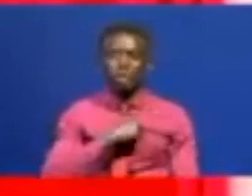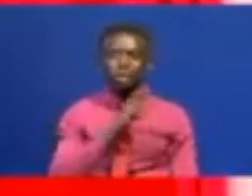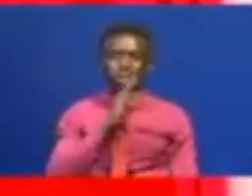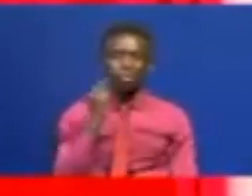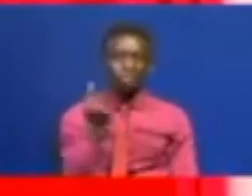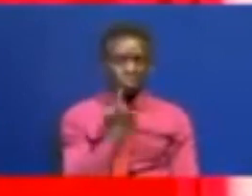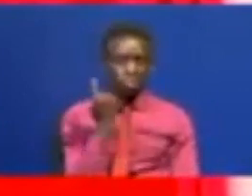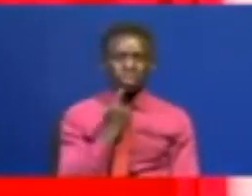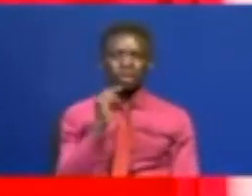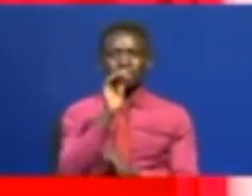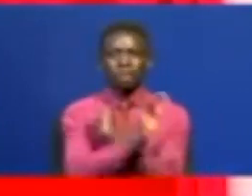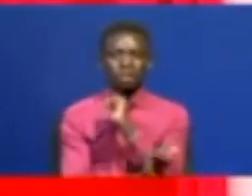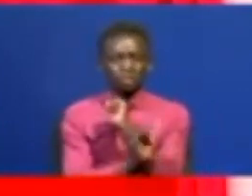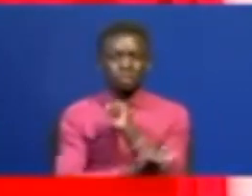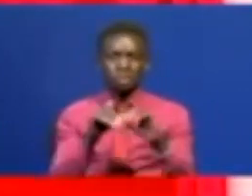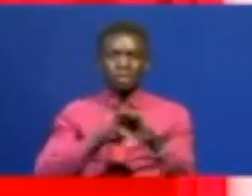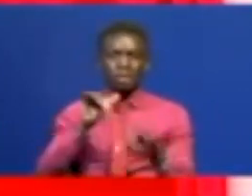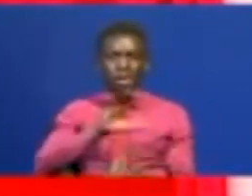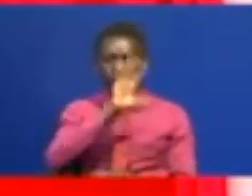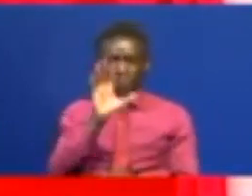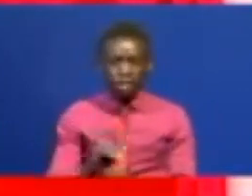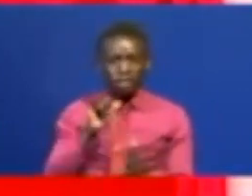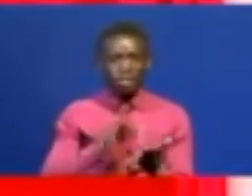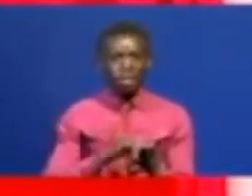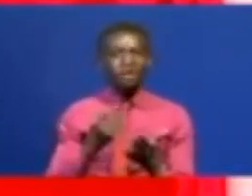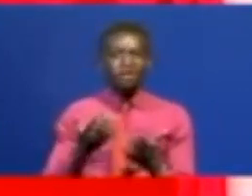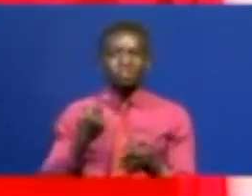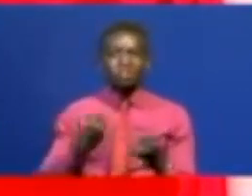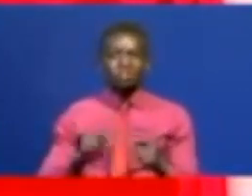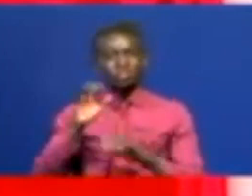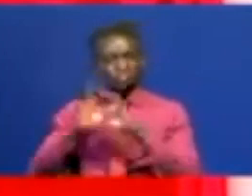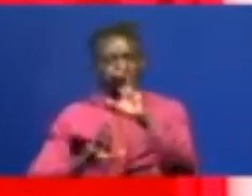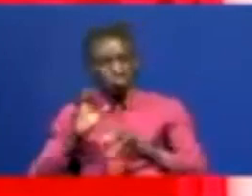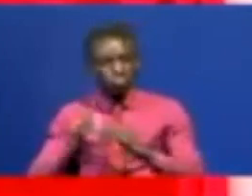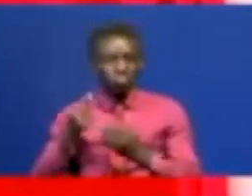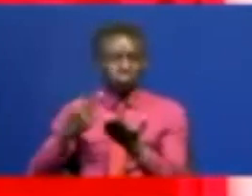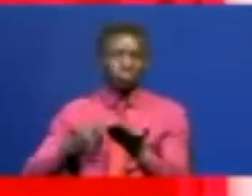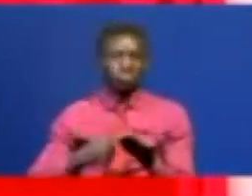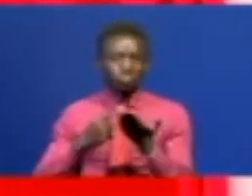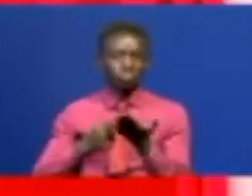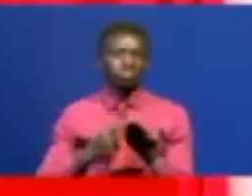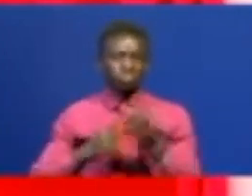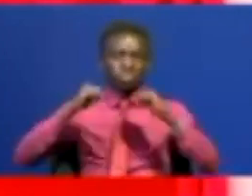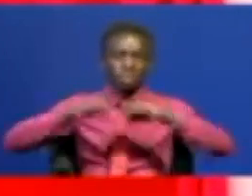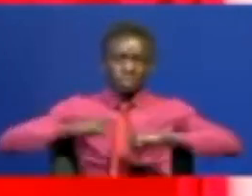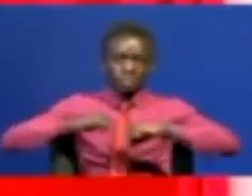in Africa that are negotiating a preferential trade agreement with